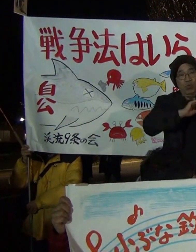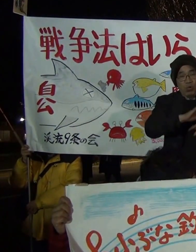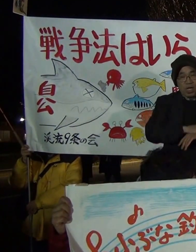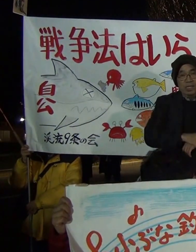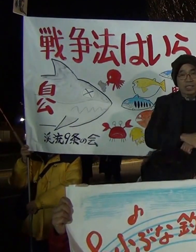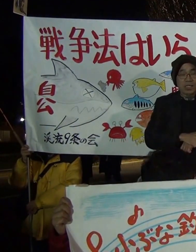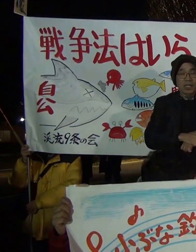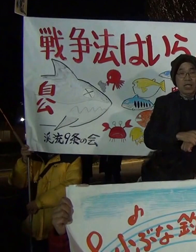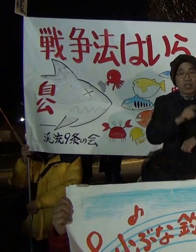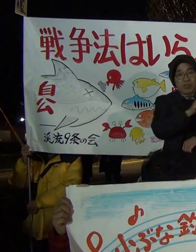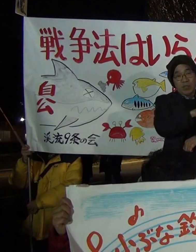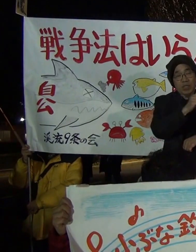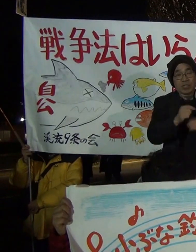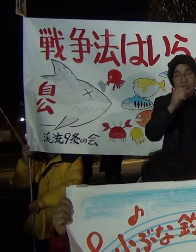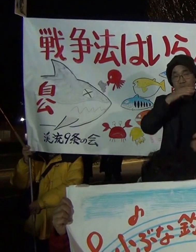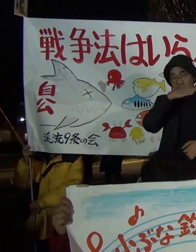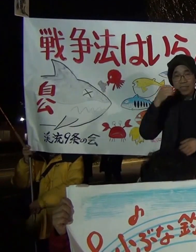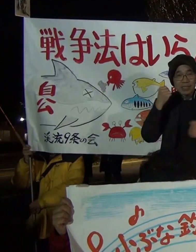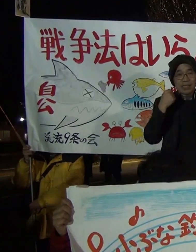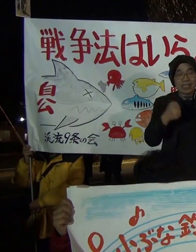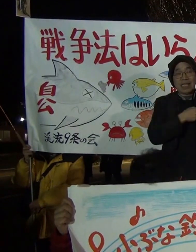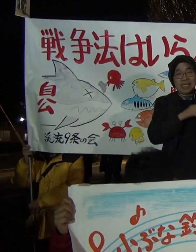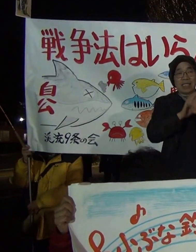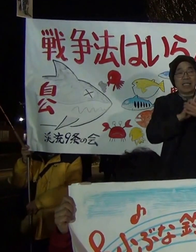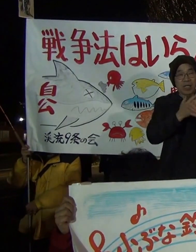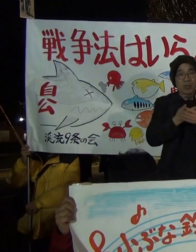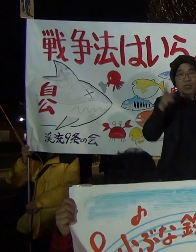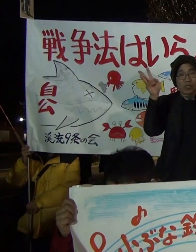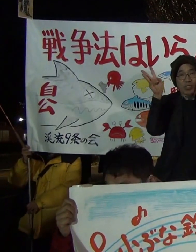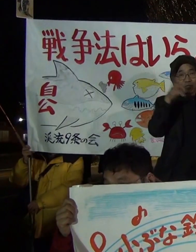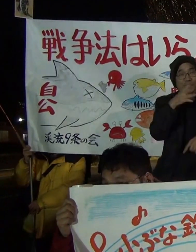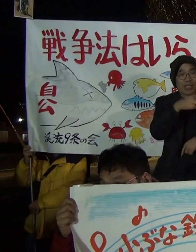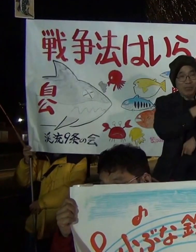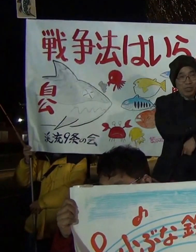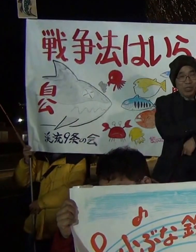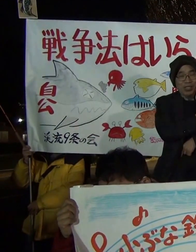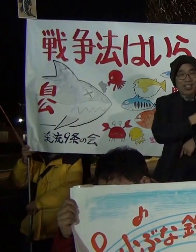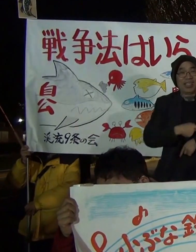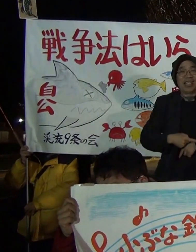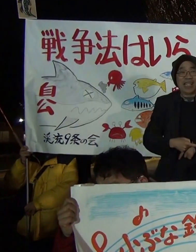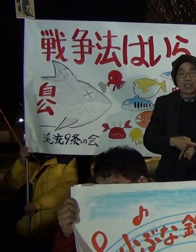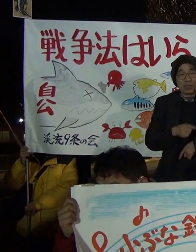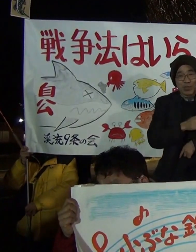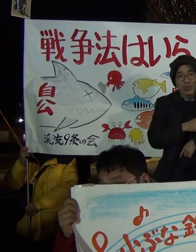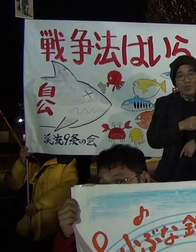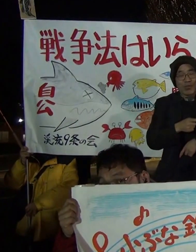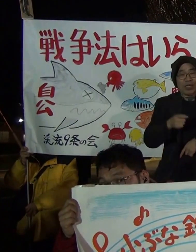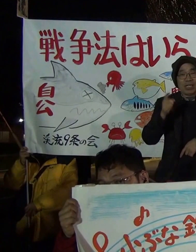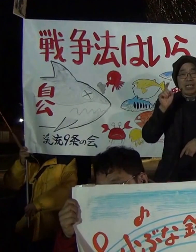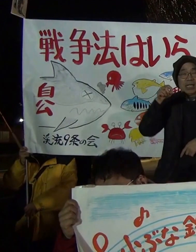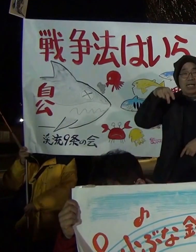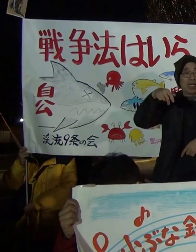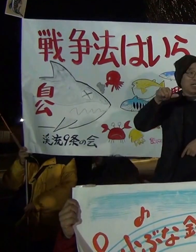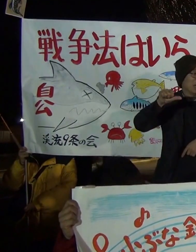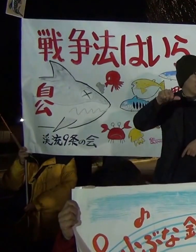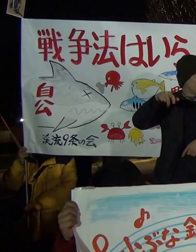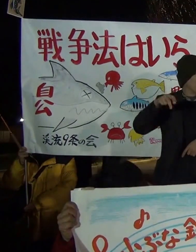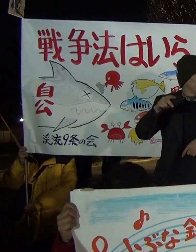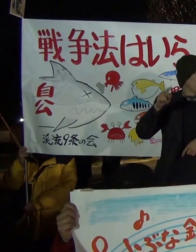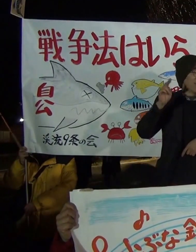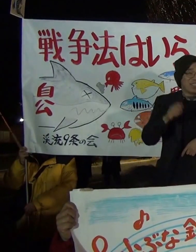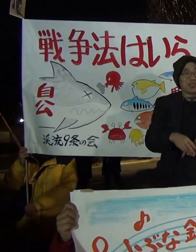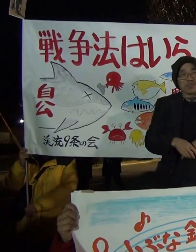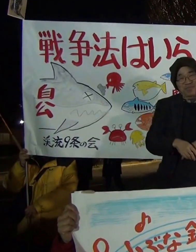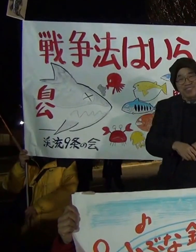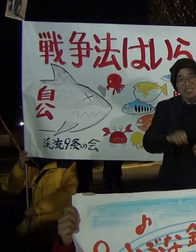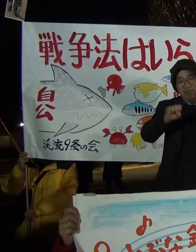それが62年経って今またね杉並のね飛鳥さんが女性がねここでその原発問題武蔵野